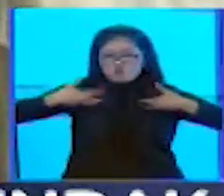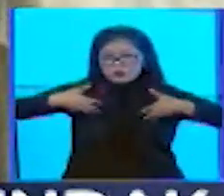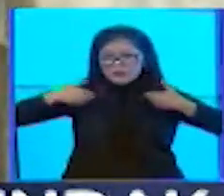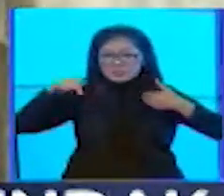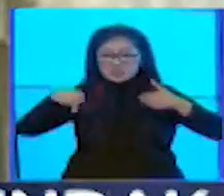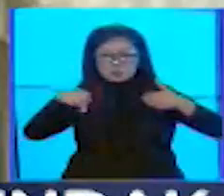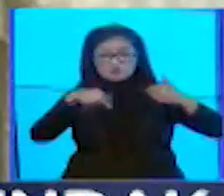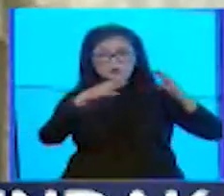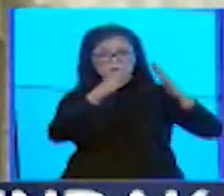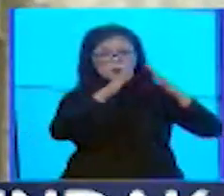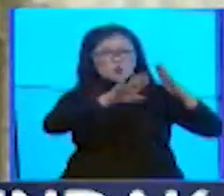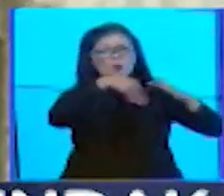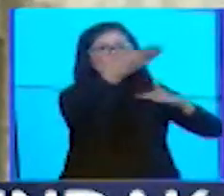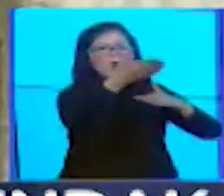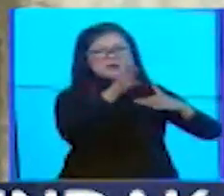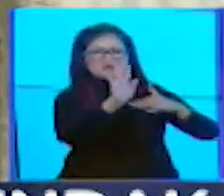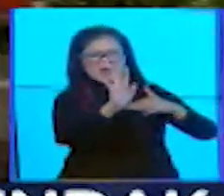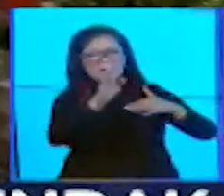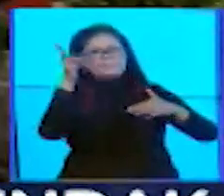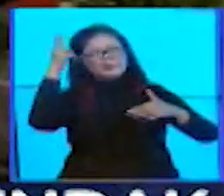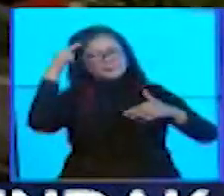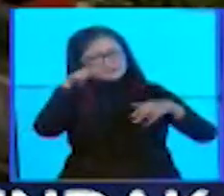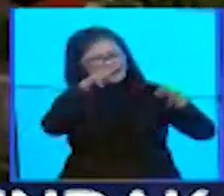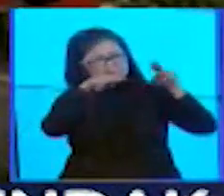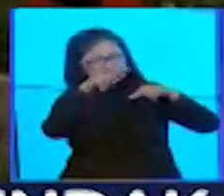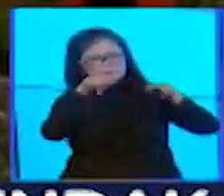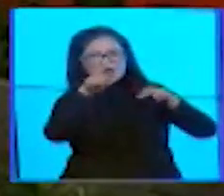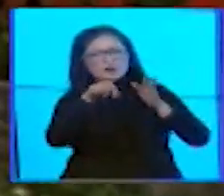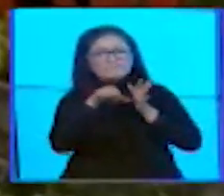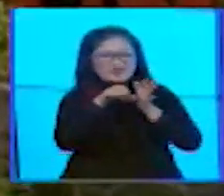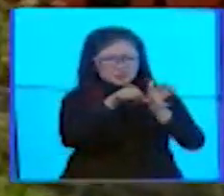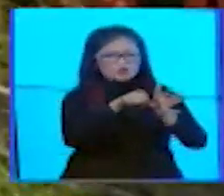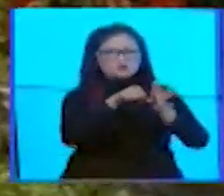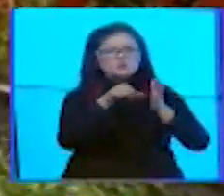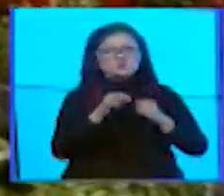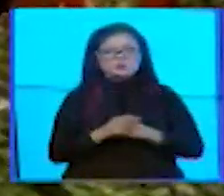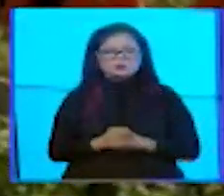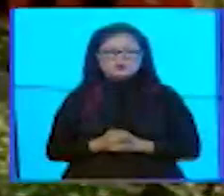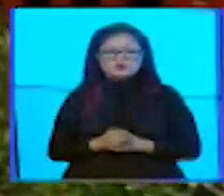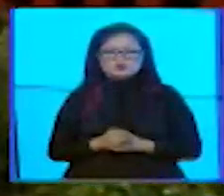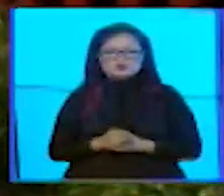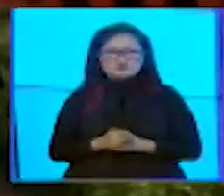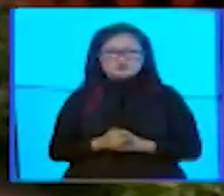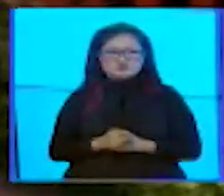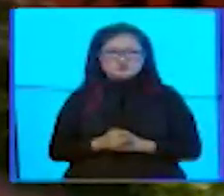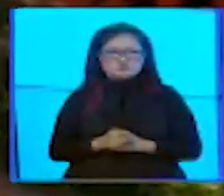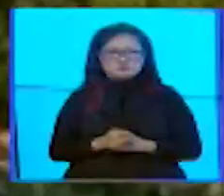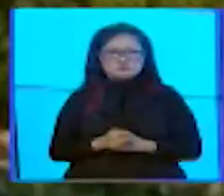habitatnya demi keselamatan warga. Dari Kabupaten Banjar, Kalimantan Selatan, Tim Liputan Kontributor iNews melaporkan.